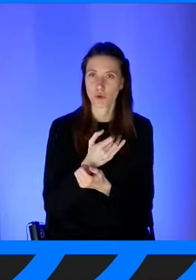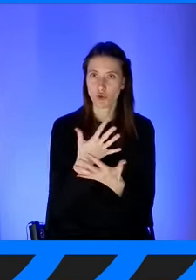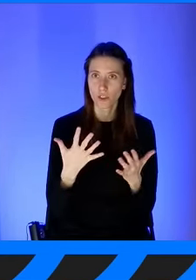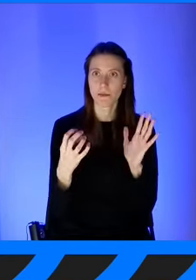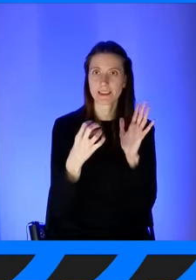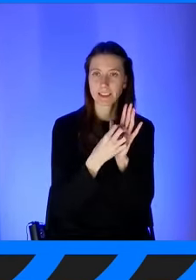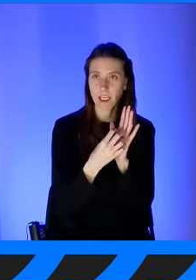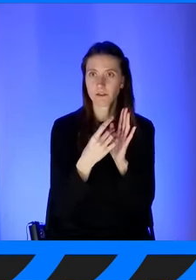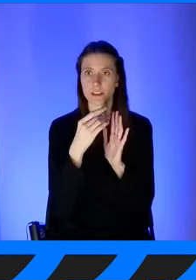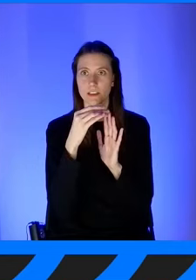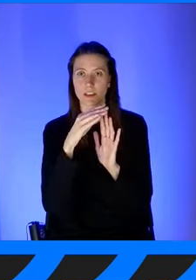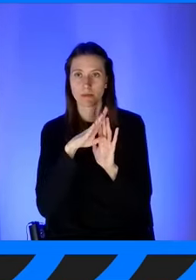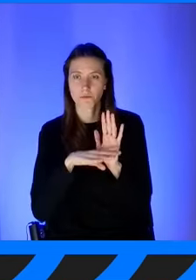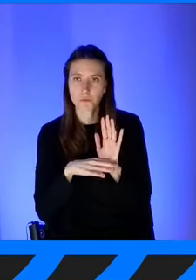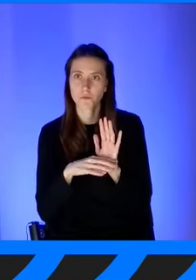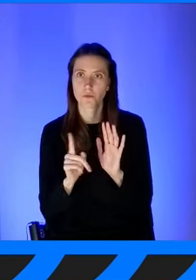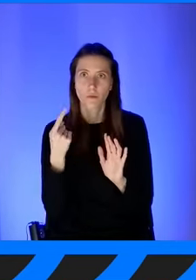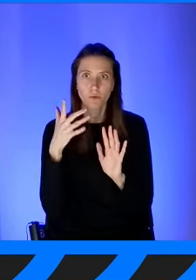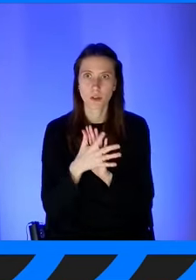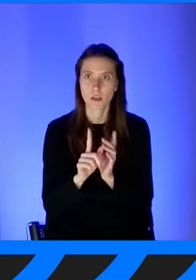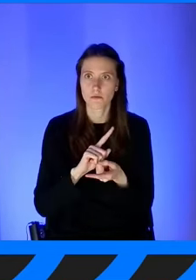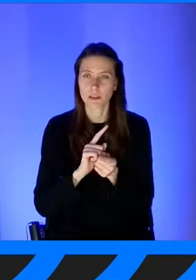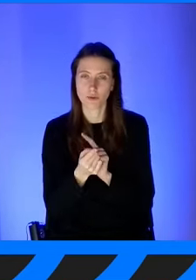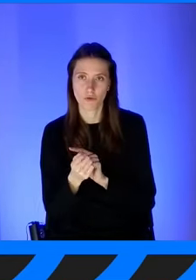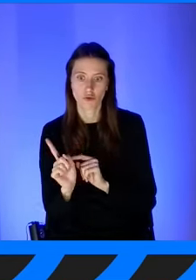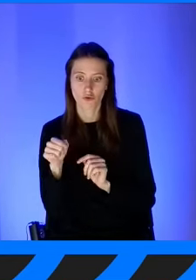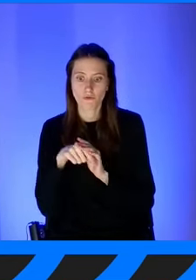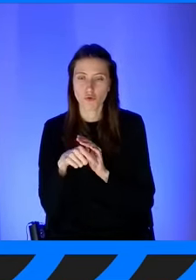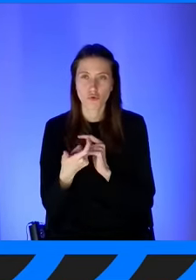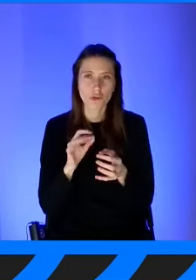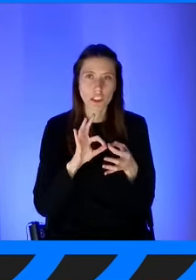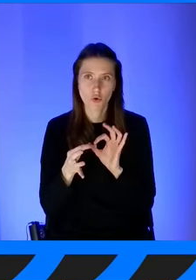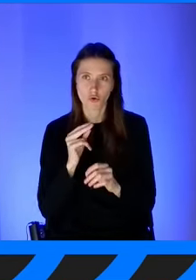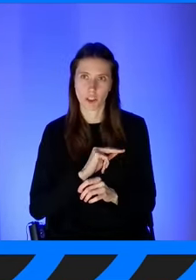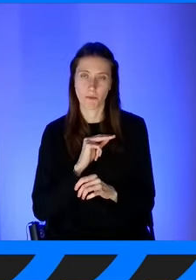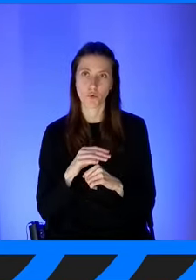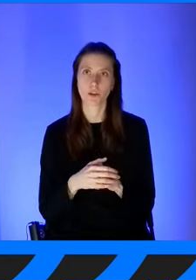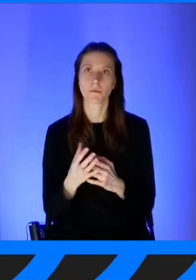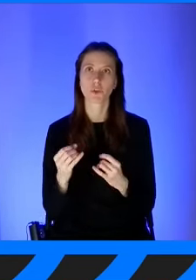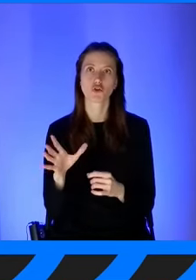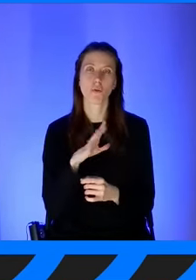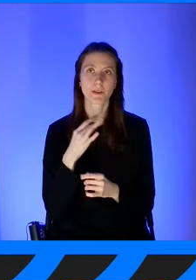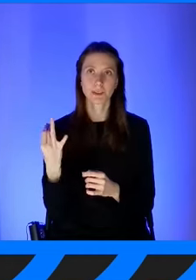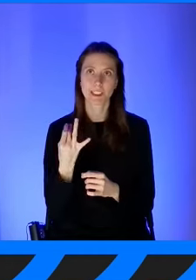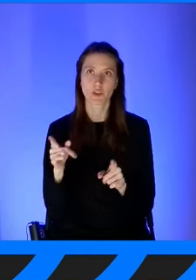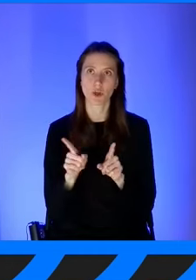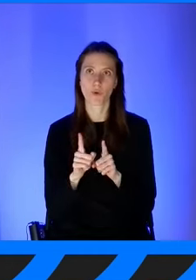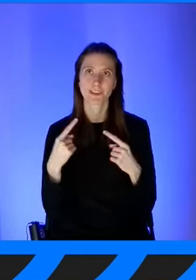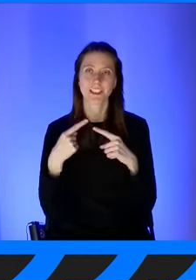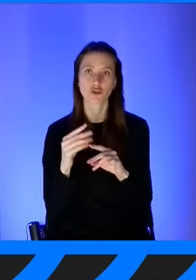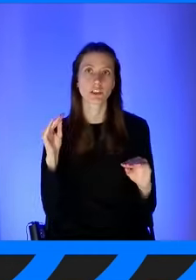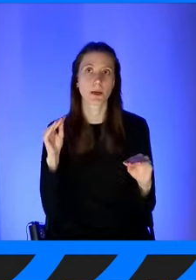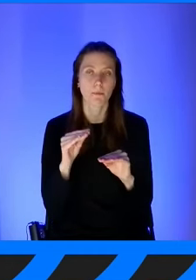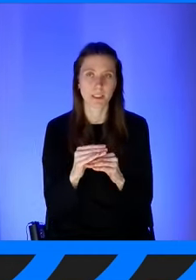Понятно какая-то внутри сложная работа а свой набор технический компонент был исторический потому что решали задачи